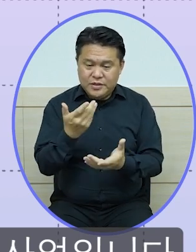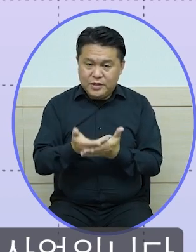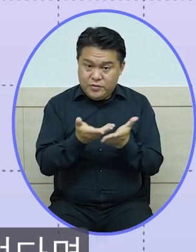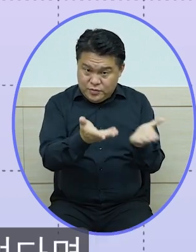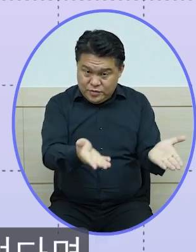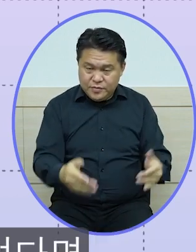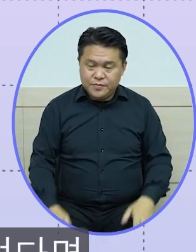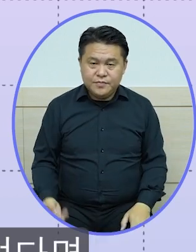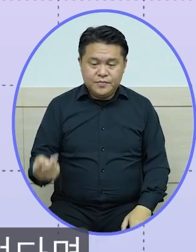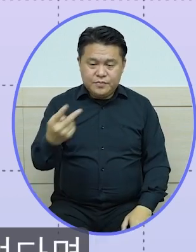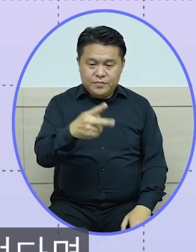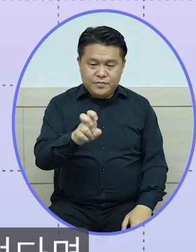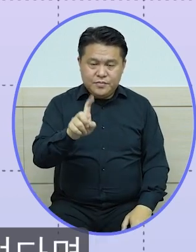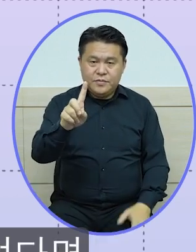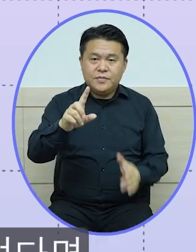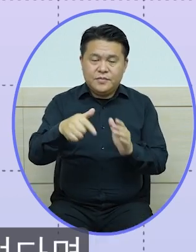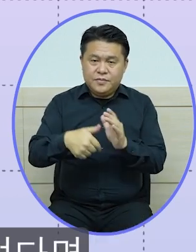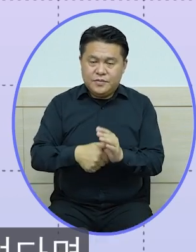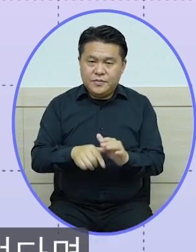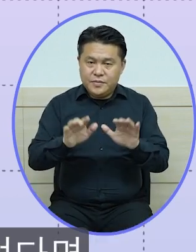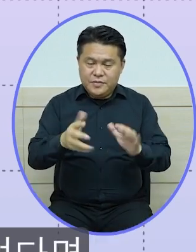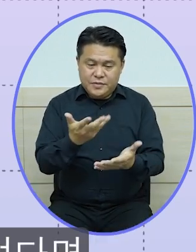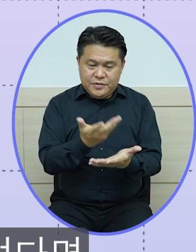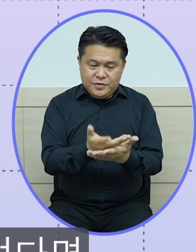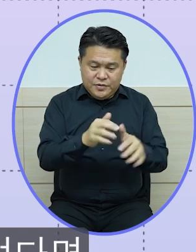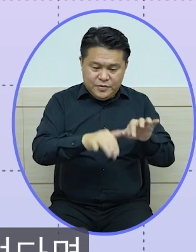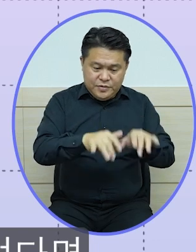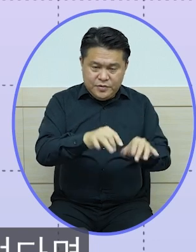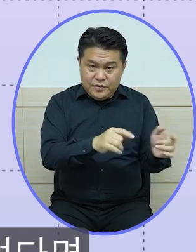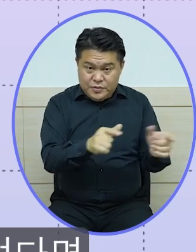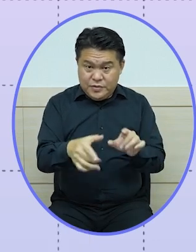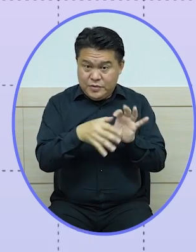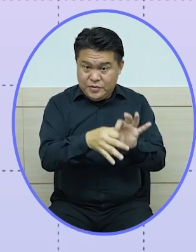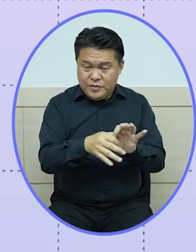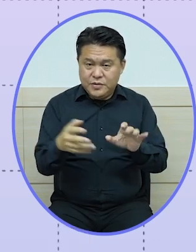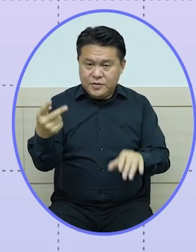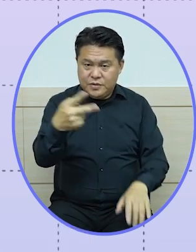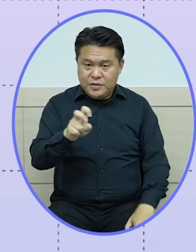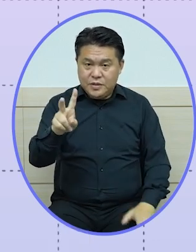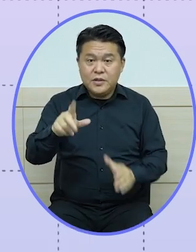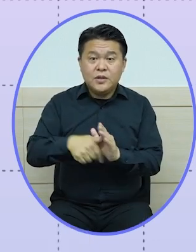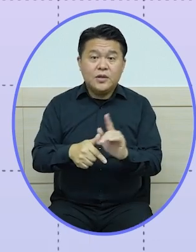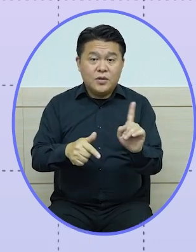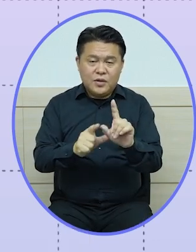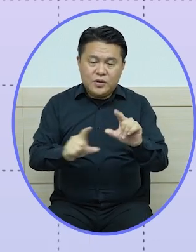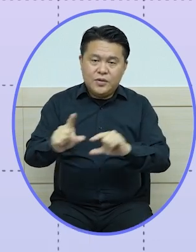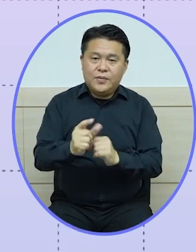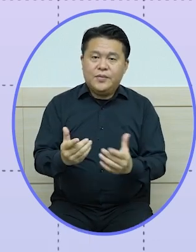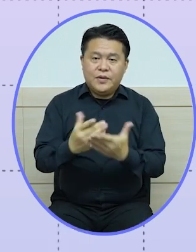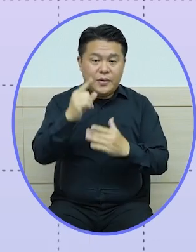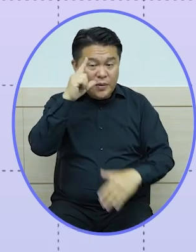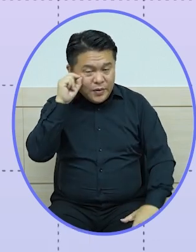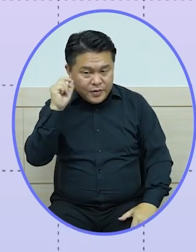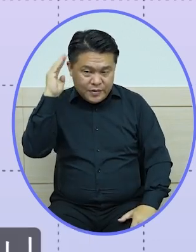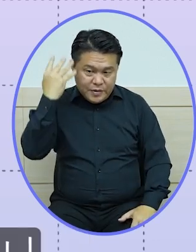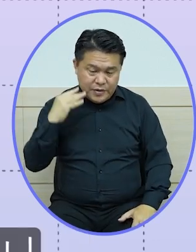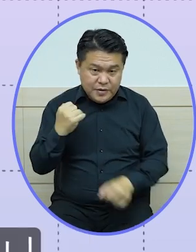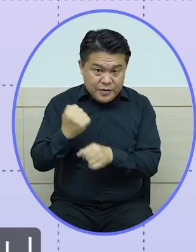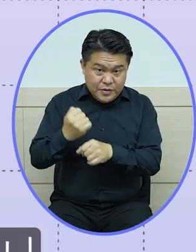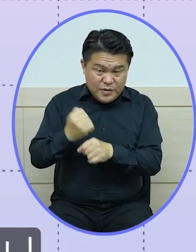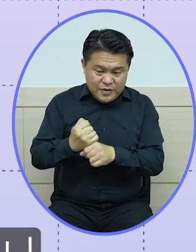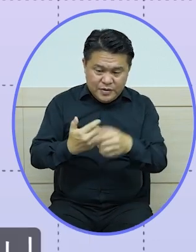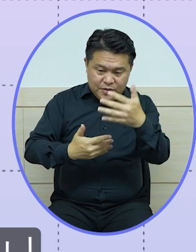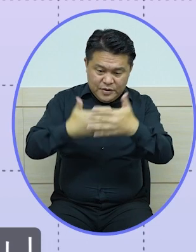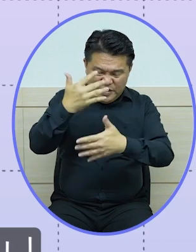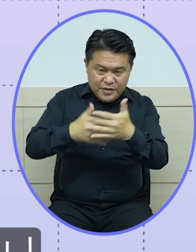사업입니다. 2021년에는 서류 작성 등 간단한 기술 중심이었다면 2022년에는 포토샵, 일러스트 등 영상